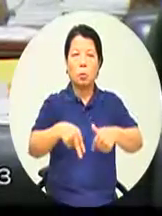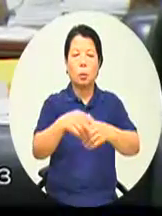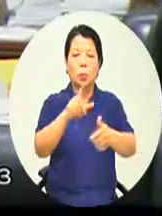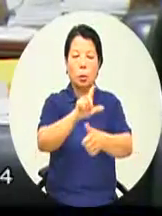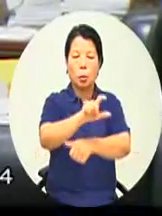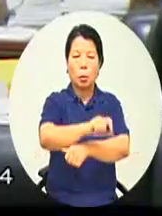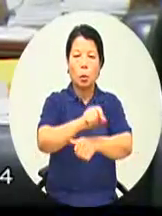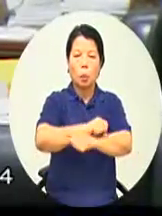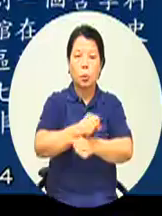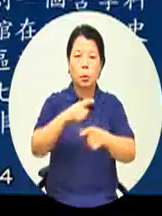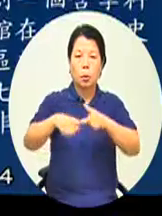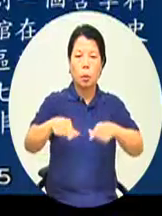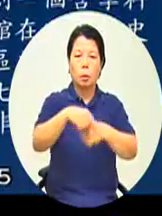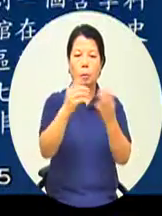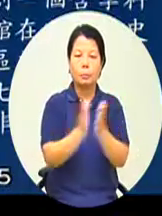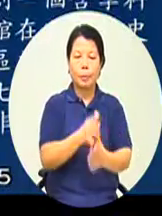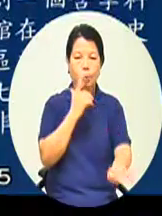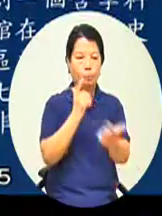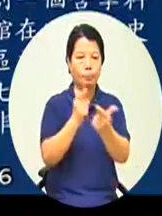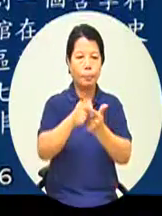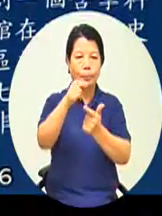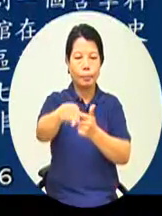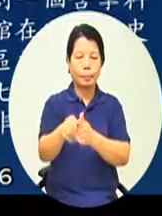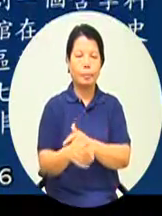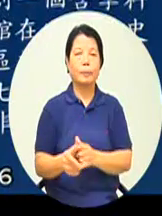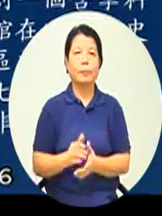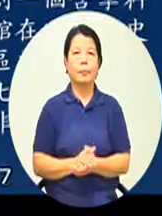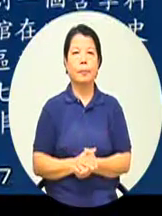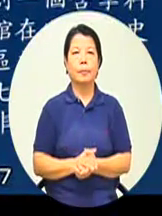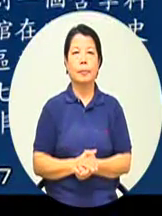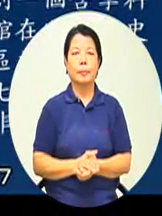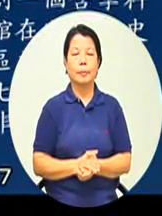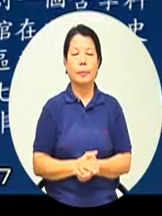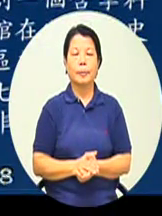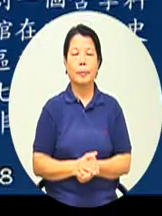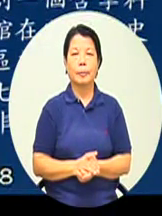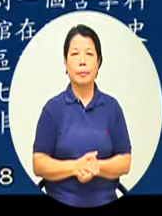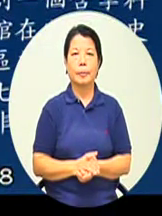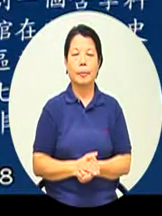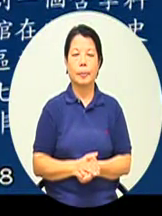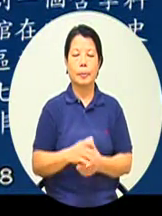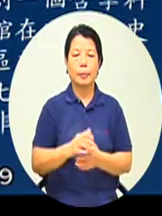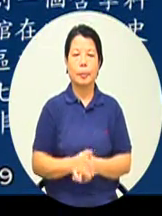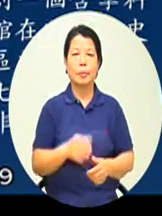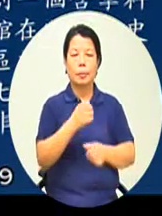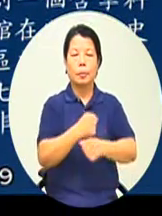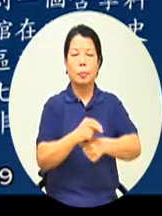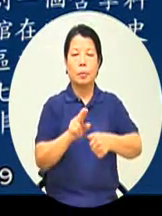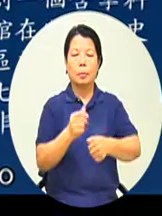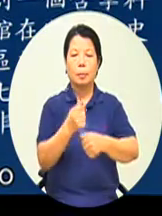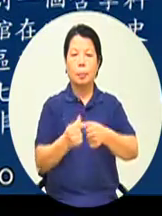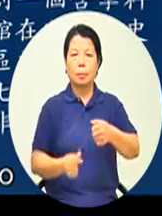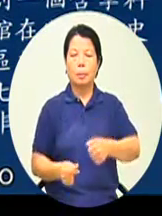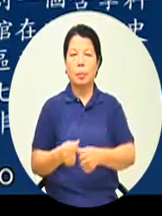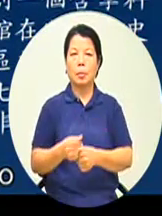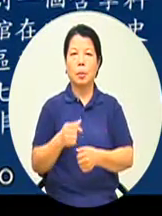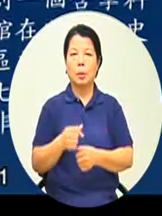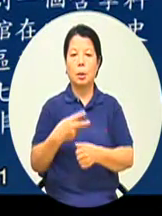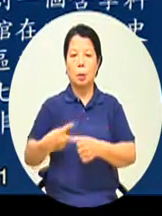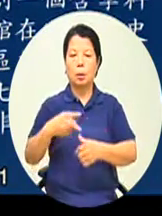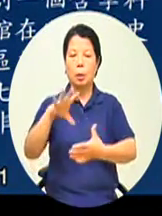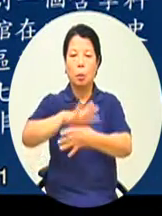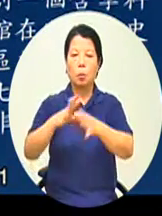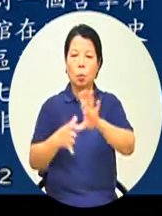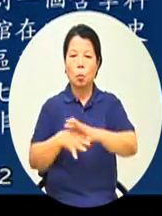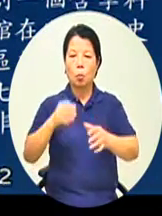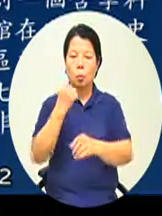个非常理想的一个状态。好，那在博尔的经验里头，其实文化局也打造了很好的一个